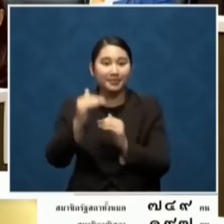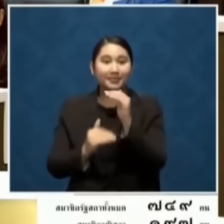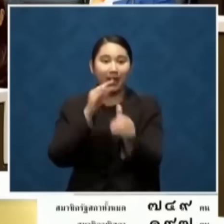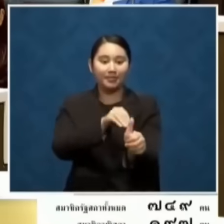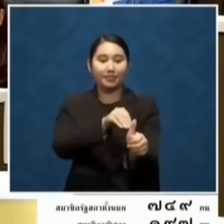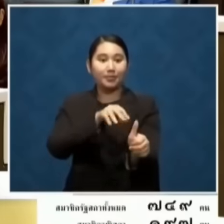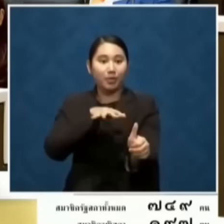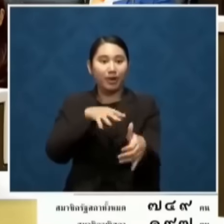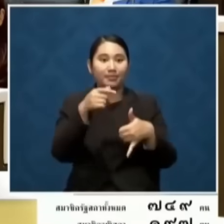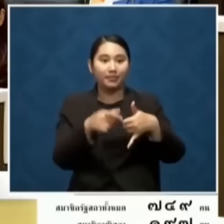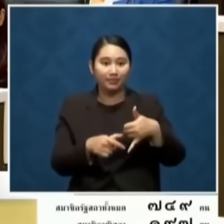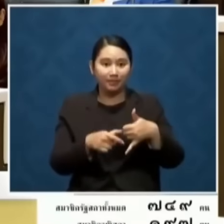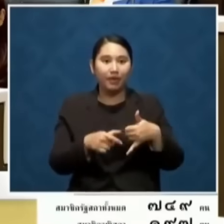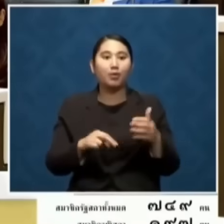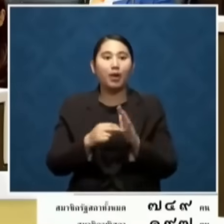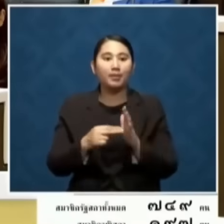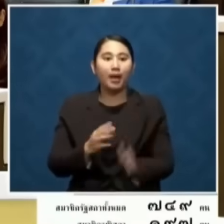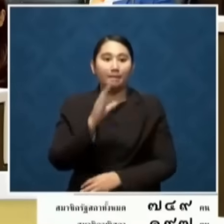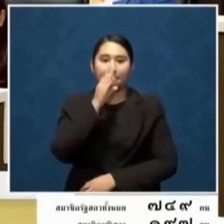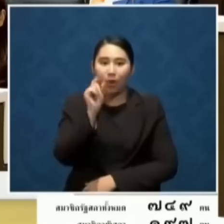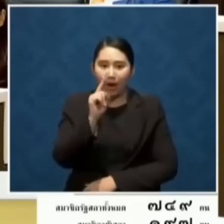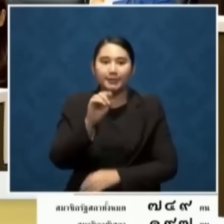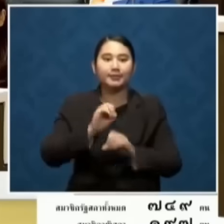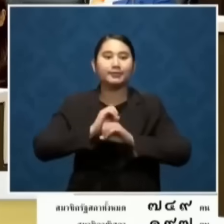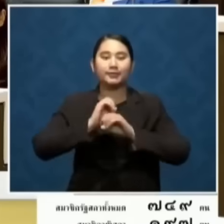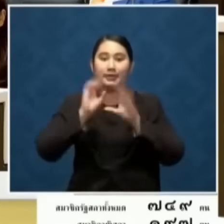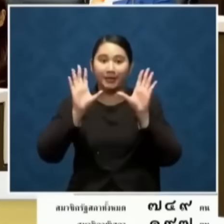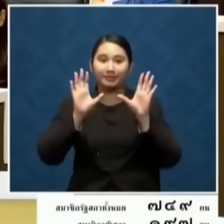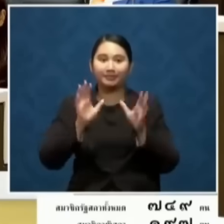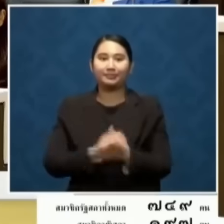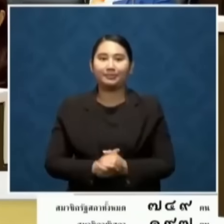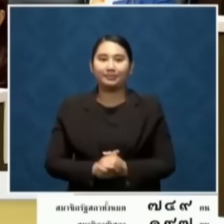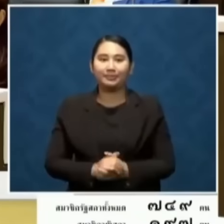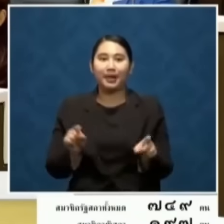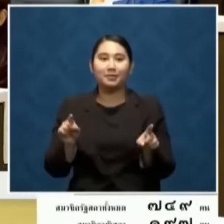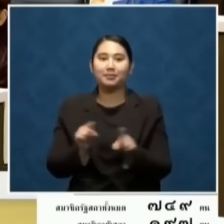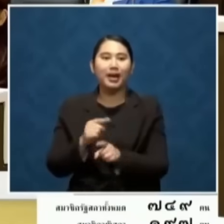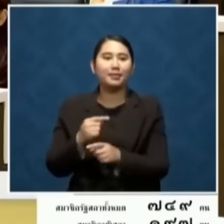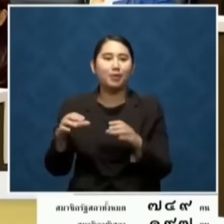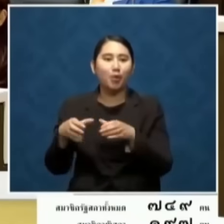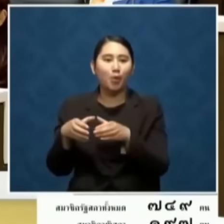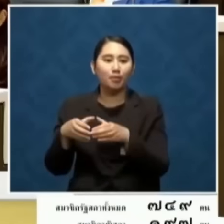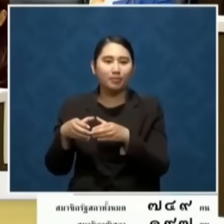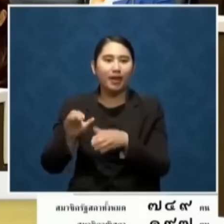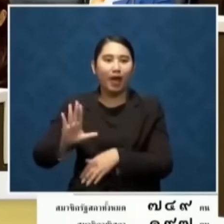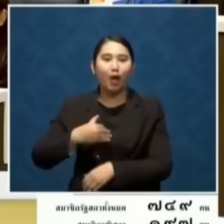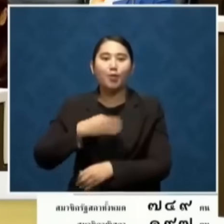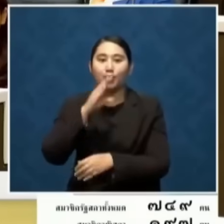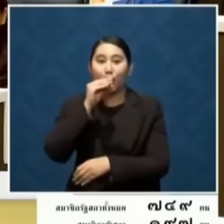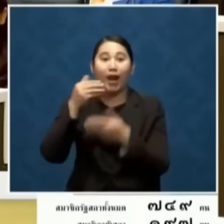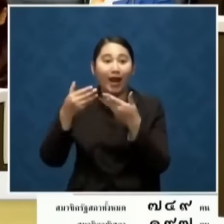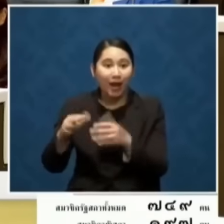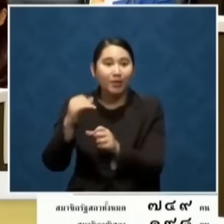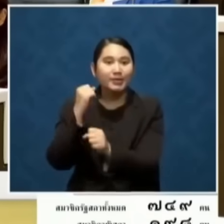ของนายชาดานะคะเรื่องของการลงสัตยาบัน ICC เกี่ยวกับอาชญากรรมทางสงครามฆ่าล้างเผ่าพัน